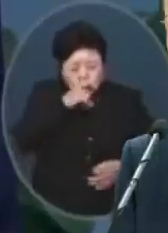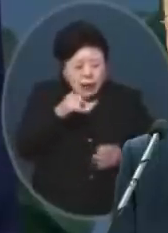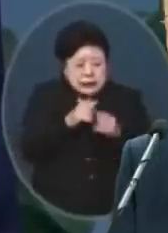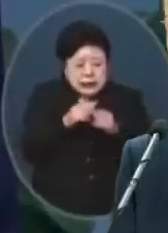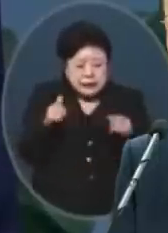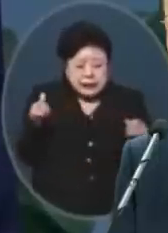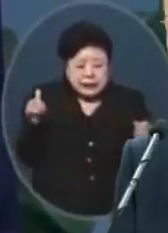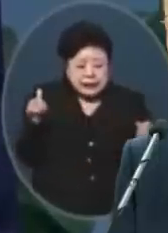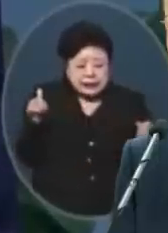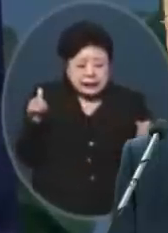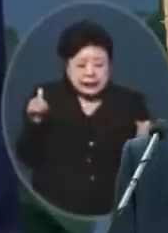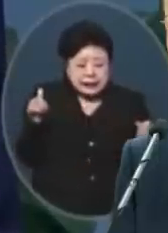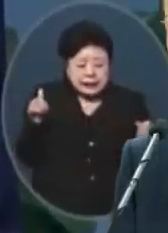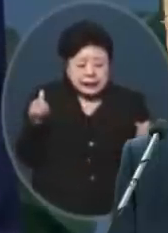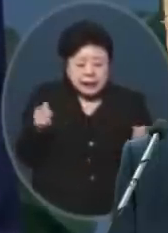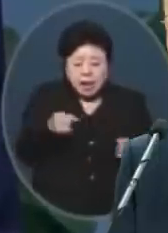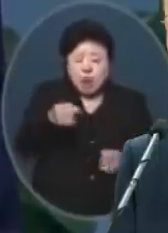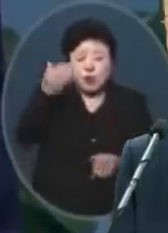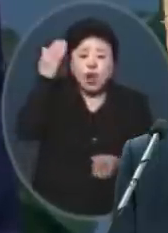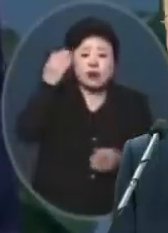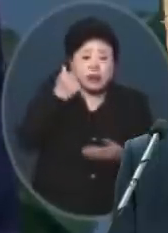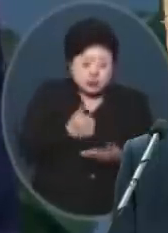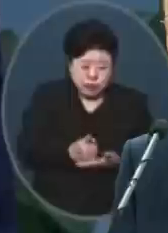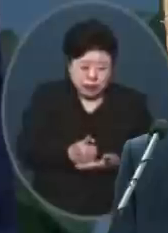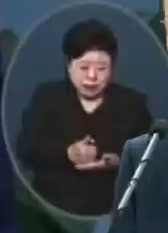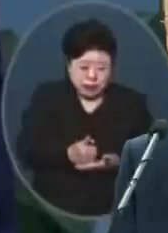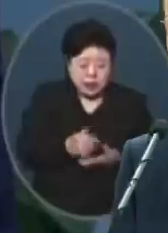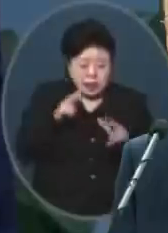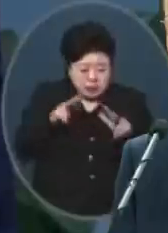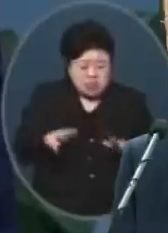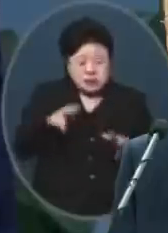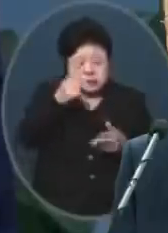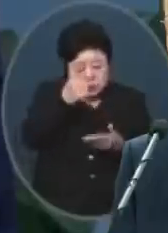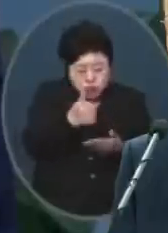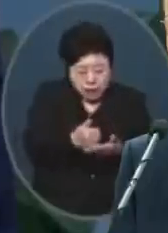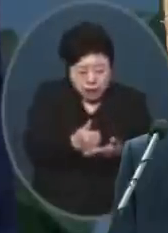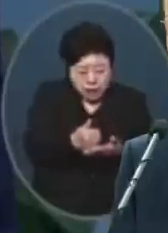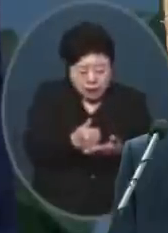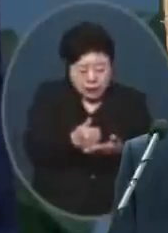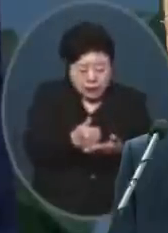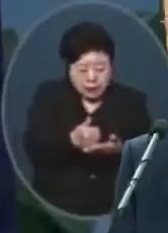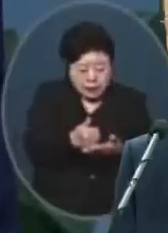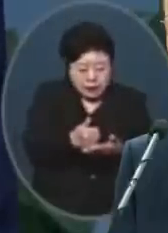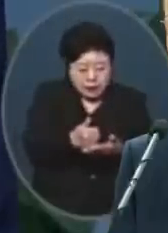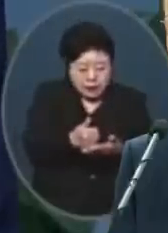사람이 과거의 죄도 현재의